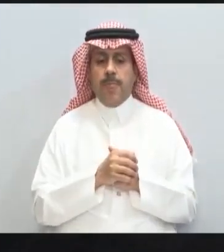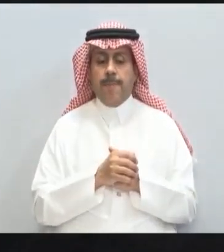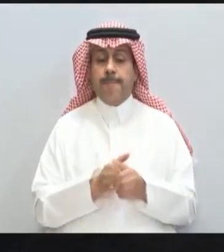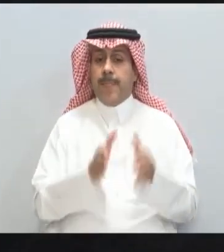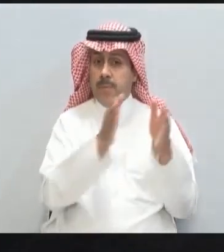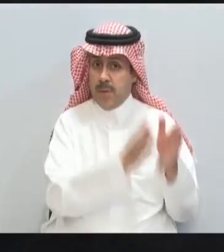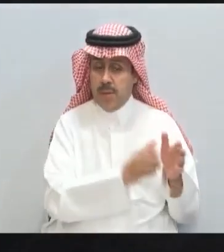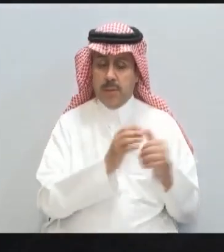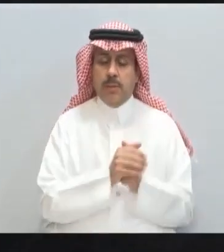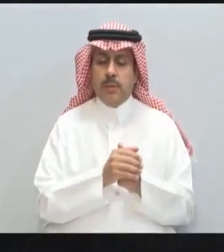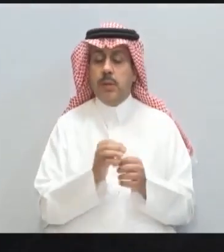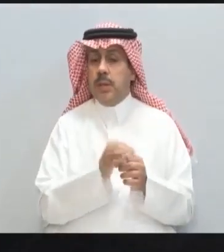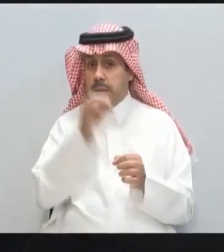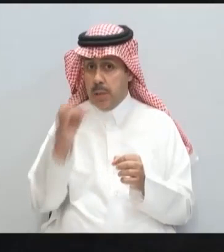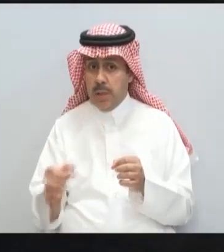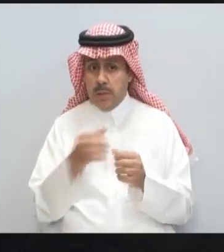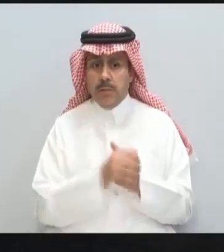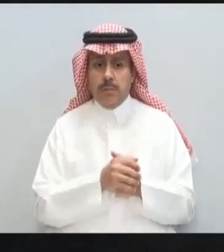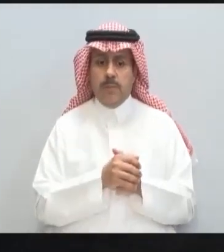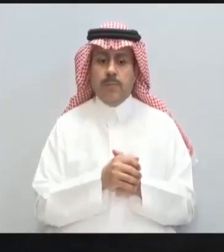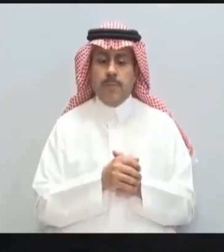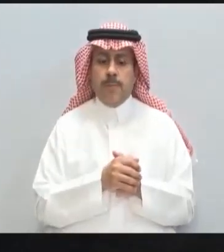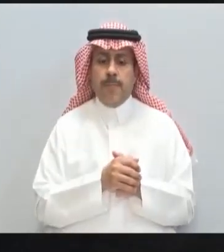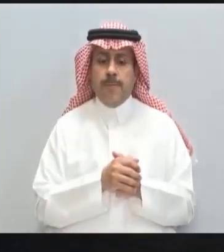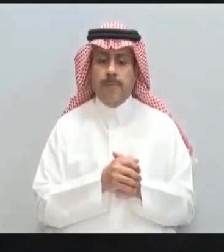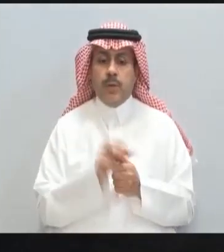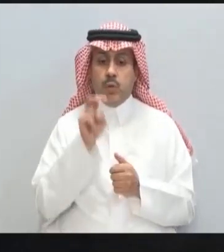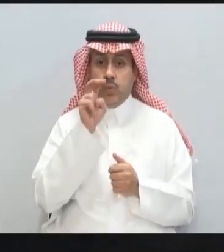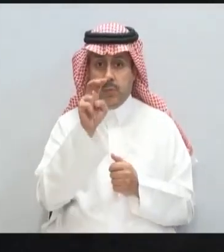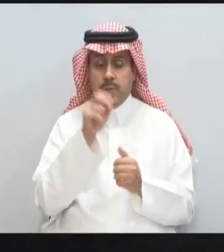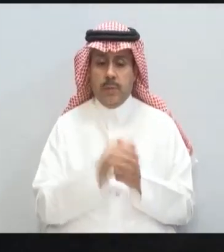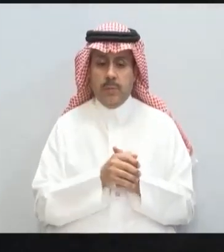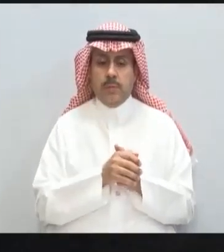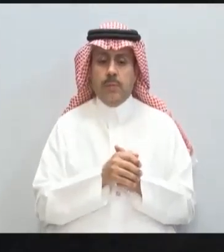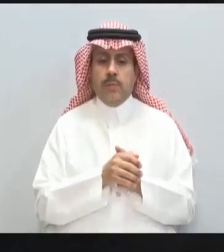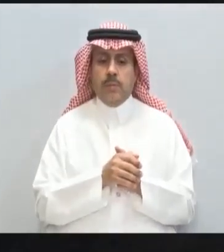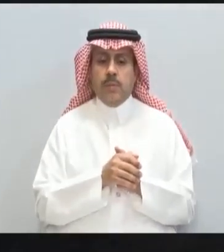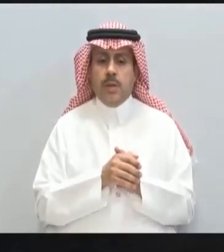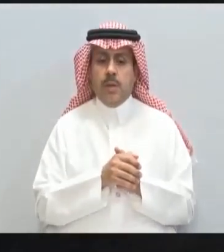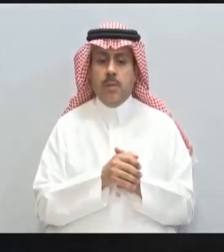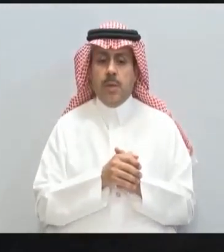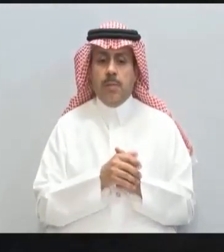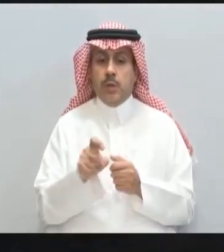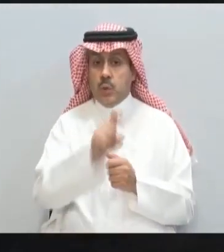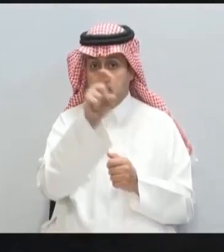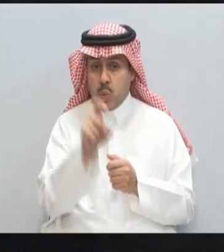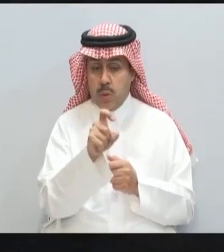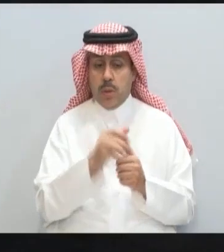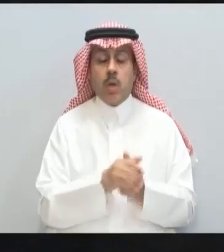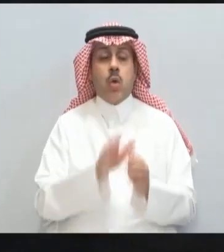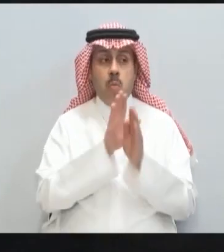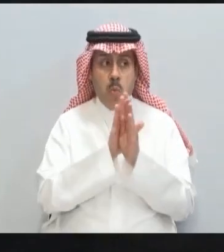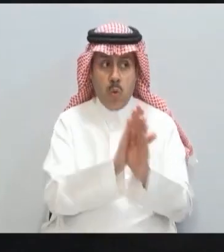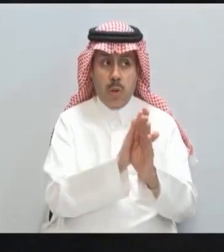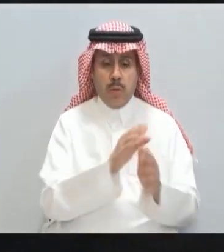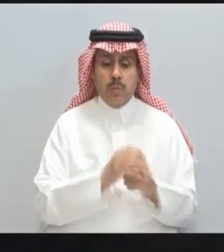بعد هذا انتقلوا معي ايها الطلاب والطالبات لنقف واياكم على بعض التقويمات المعينه باذن